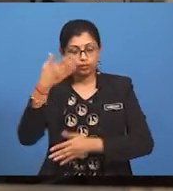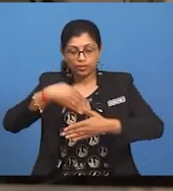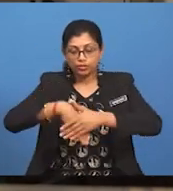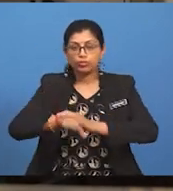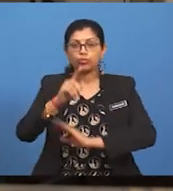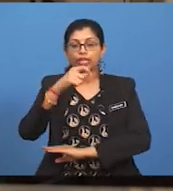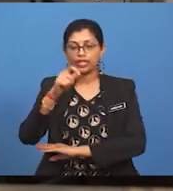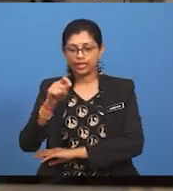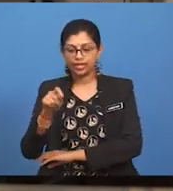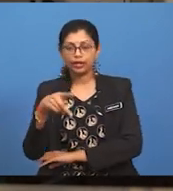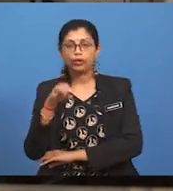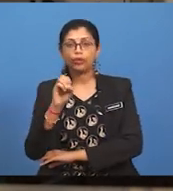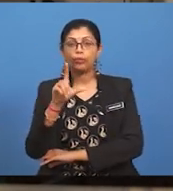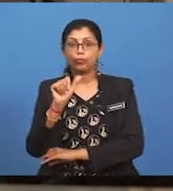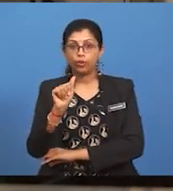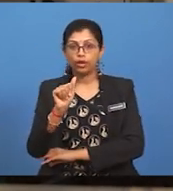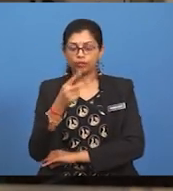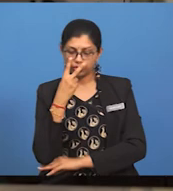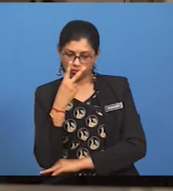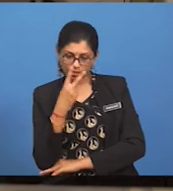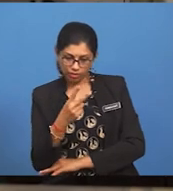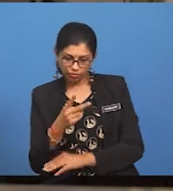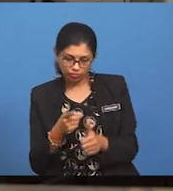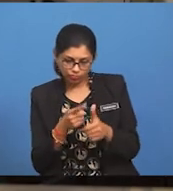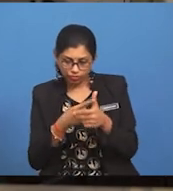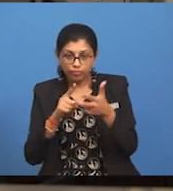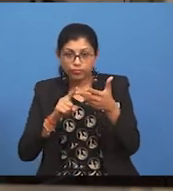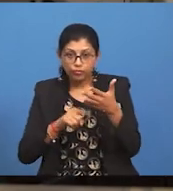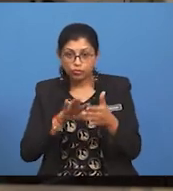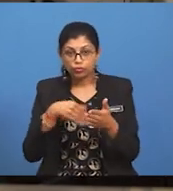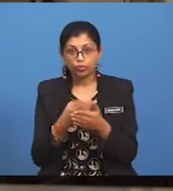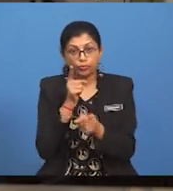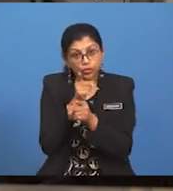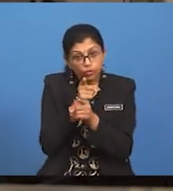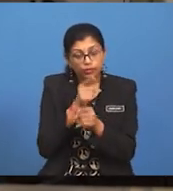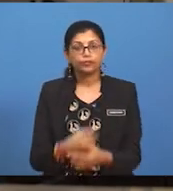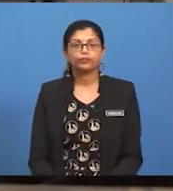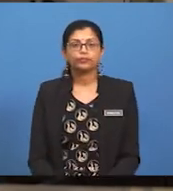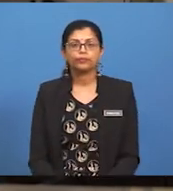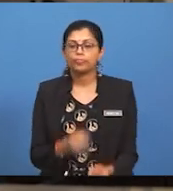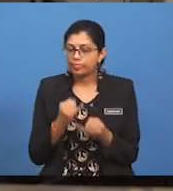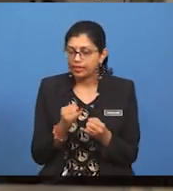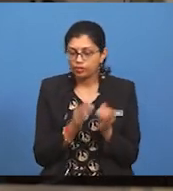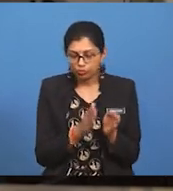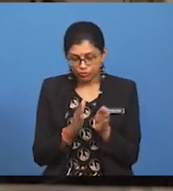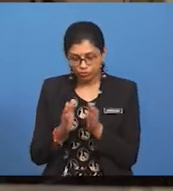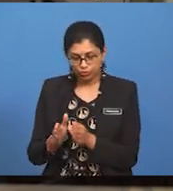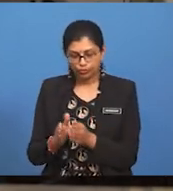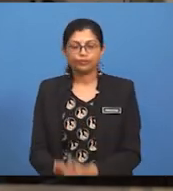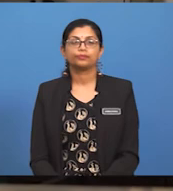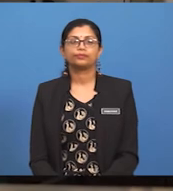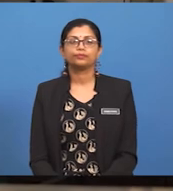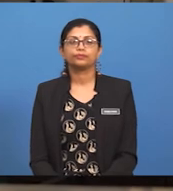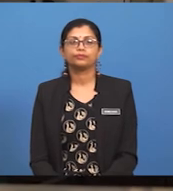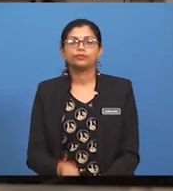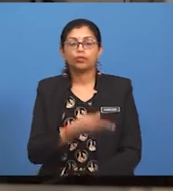pola, semak tanda pola sebelum ke langkah seterusnya, iaitu susun atur pola.